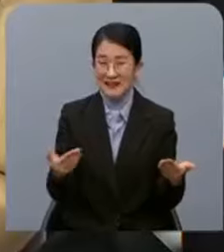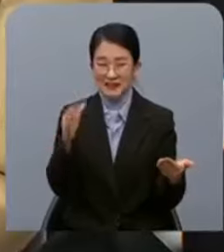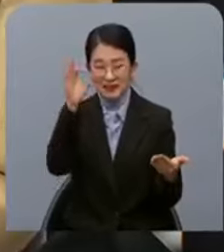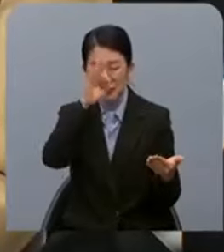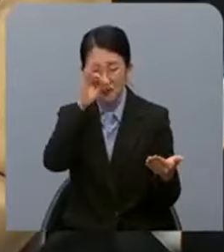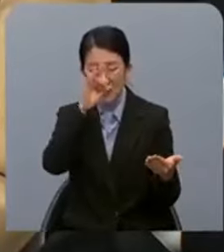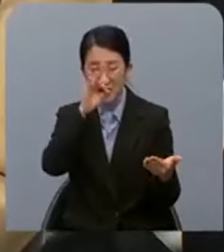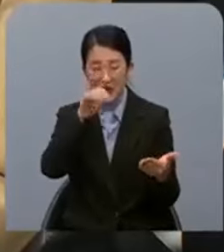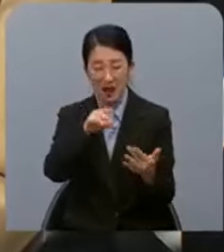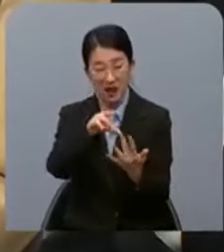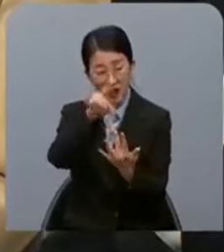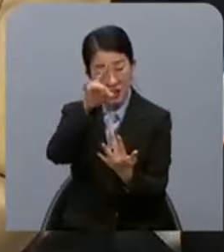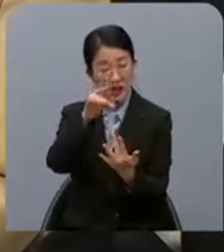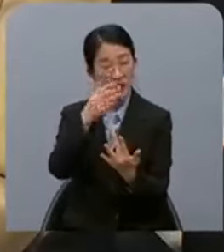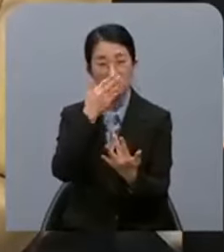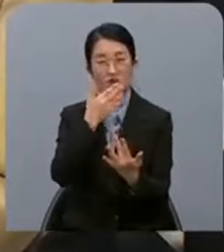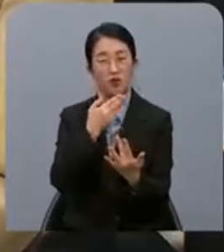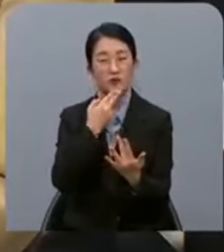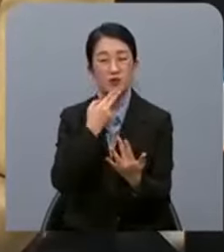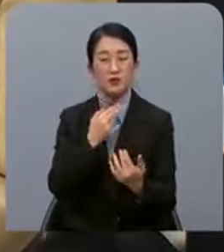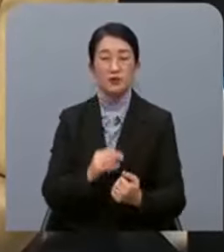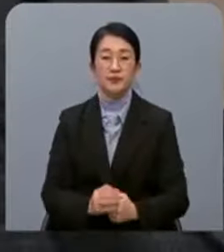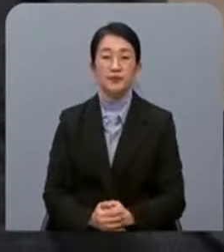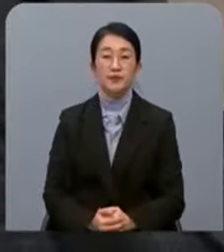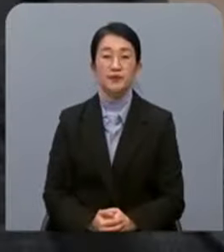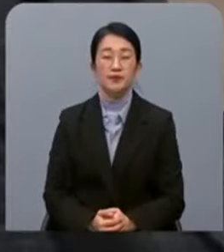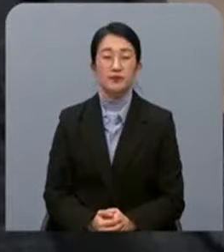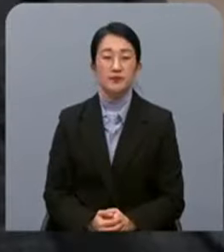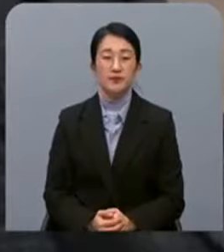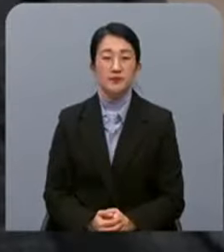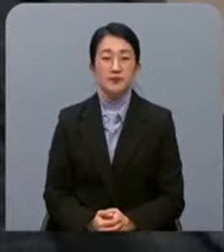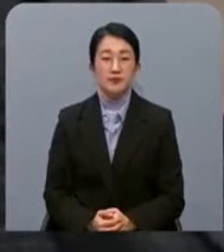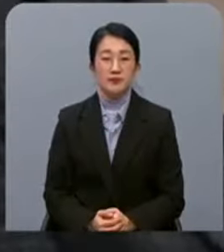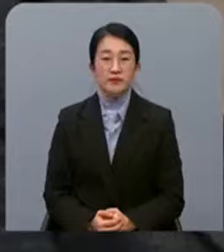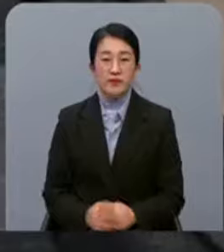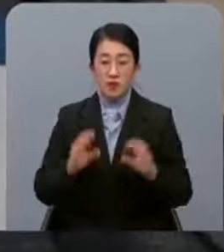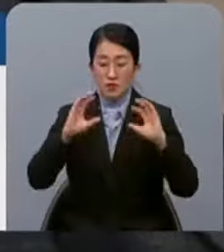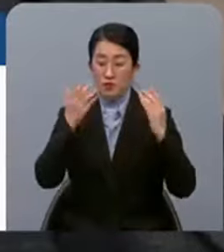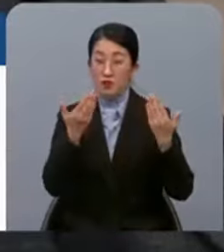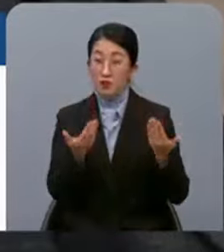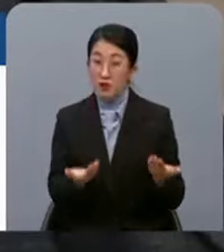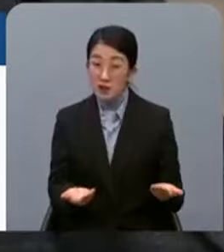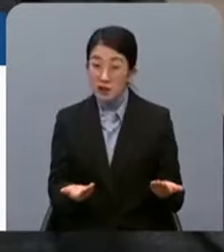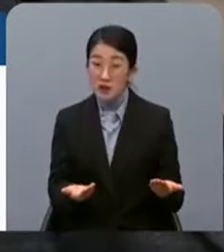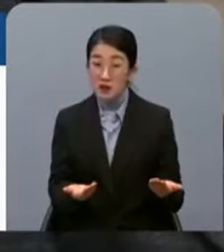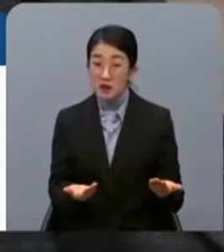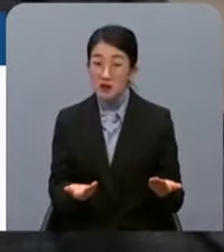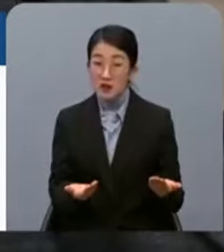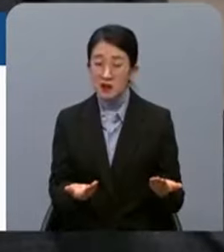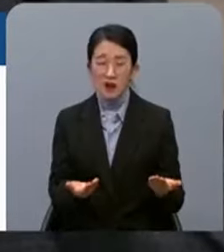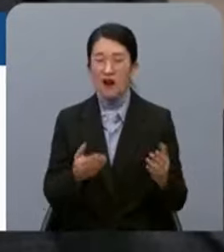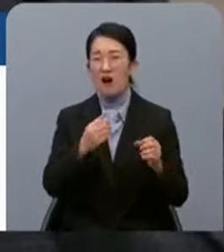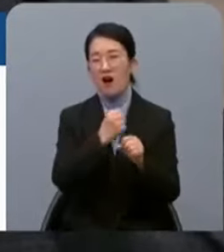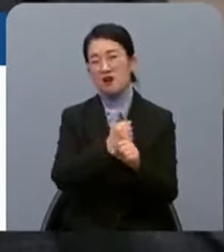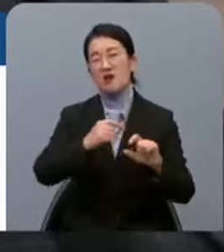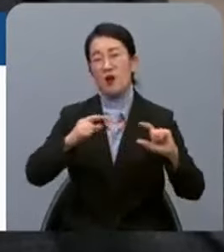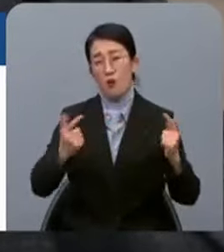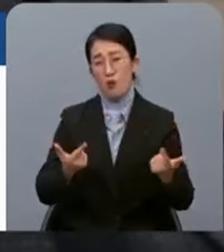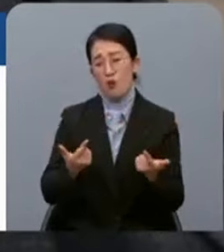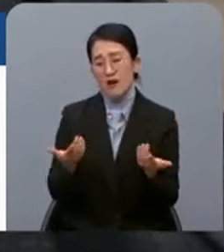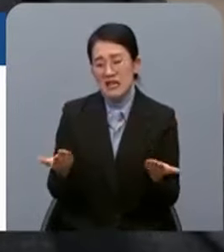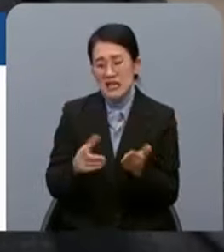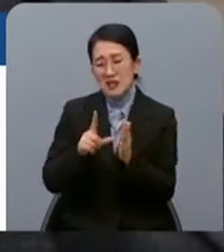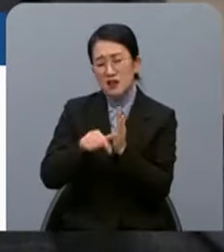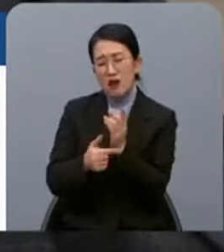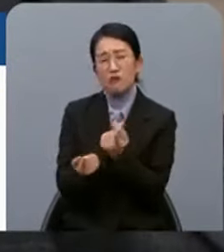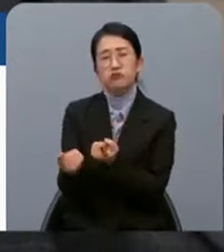쉽게 선택할 수도 없게 된 게 현실입니다. 육아휴직을 하지 않더라도 일을 하면서 시간이 근무 시간이 유연화